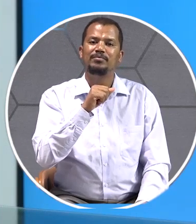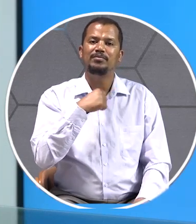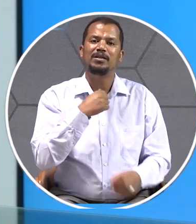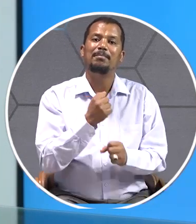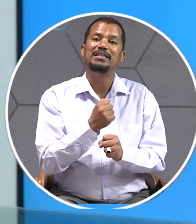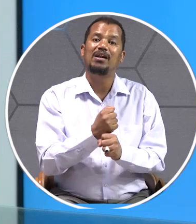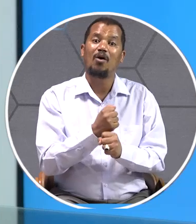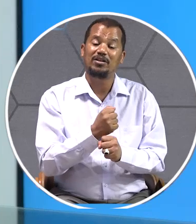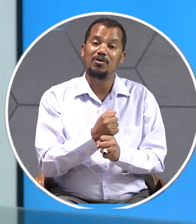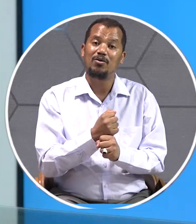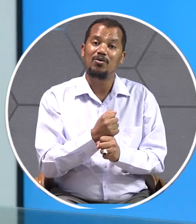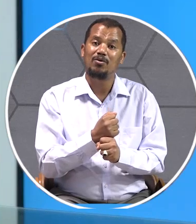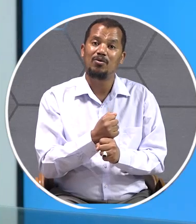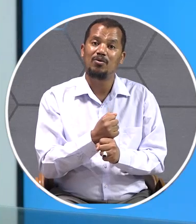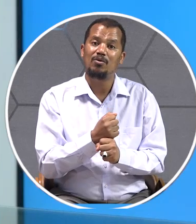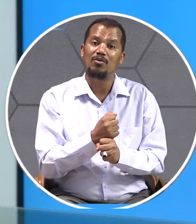በሰራቸው